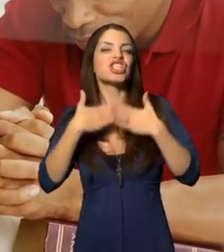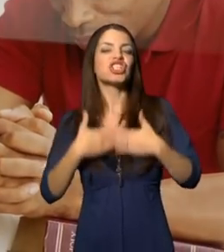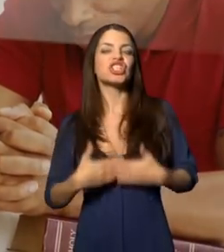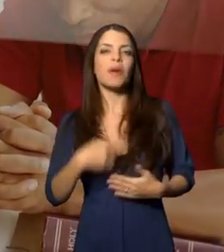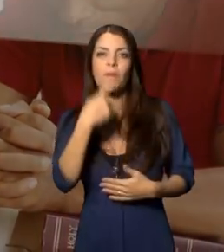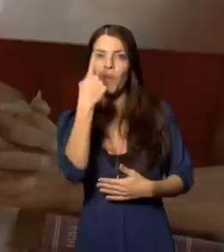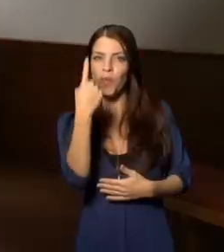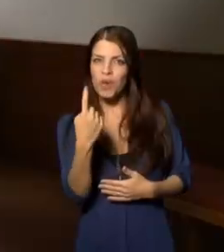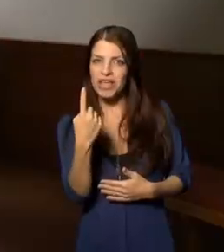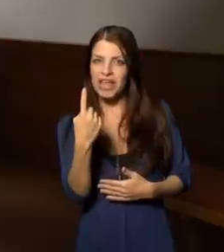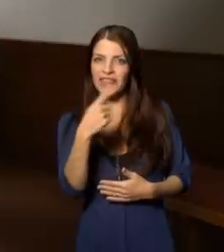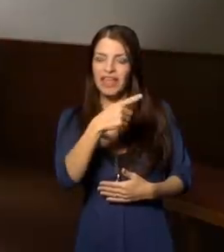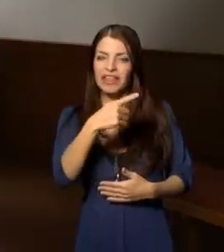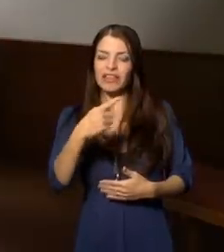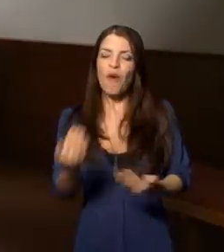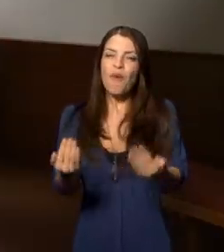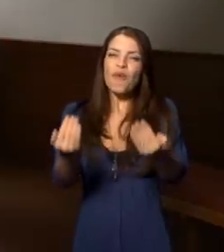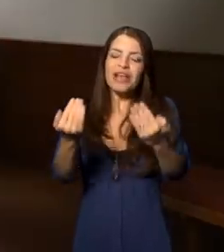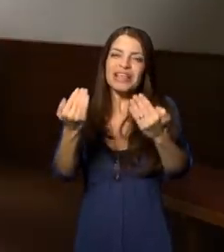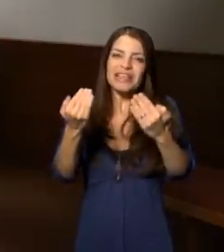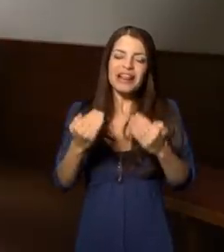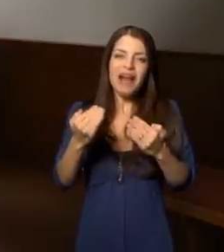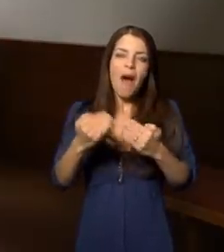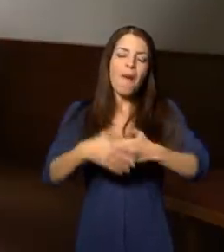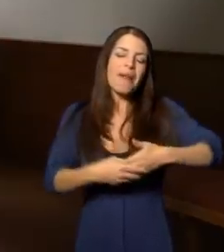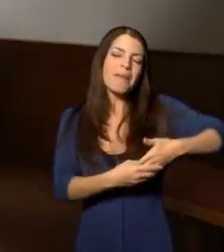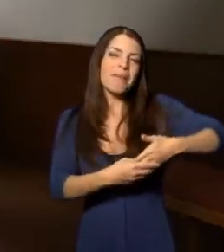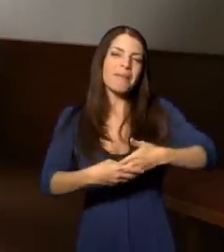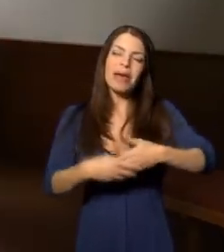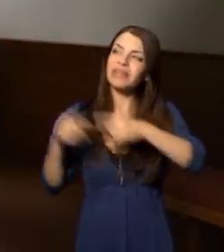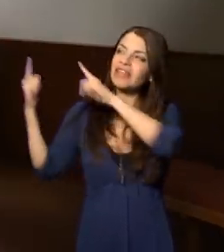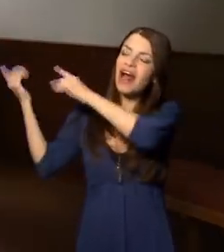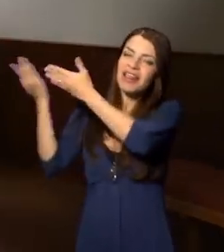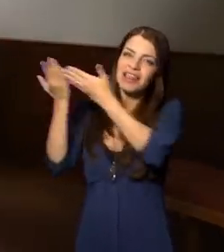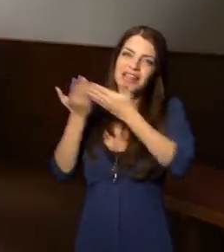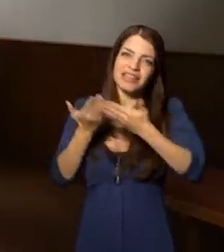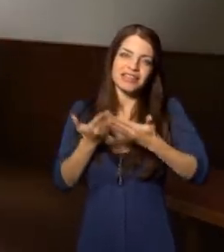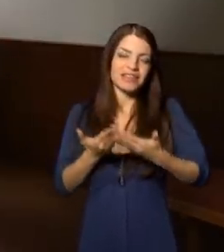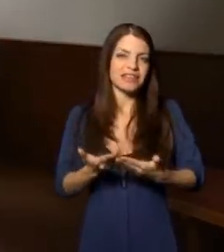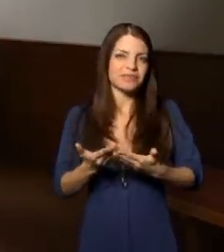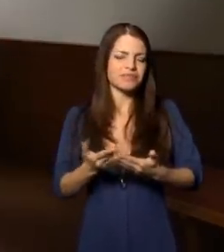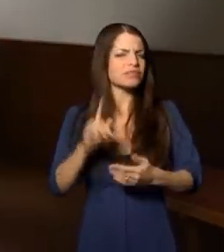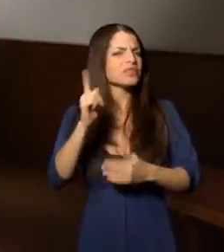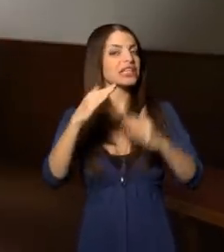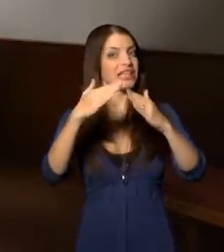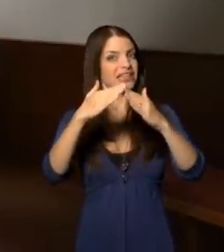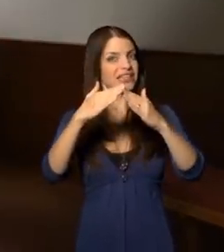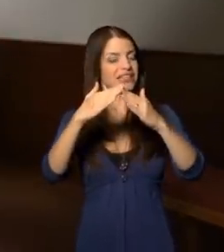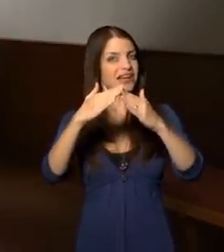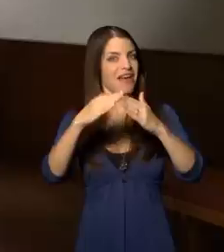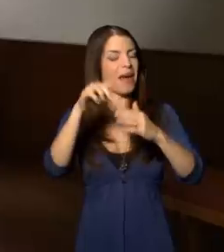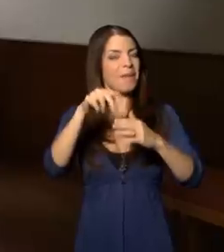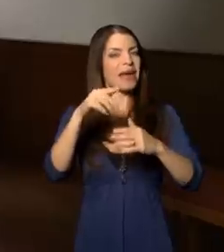biex ikunu bħal bejta għal kull tarbija li jibgħat Alla. X'in il-Knisja, il-komunità fejn